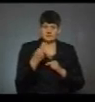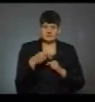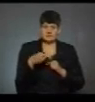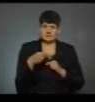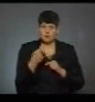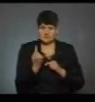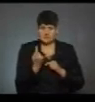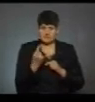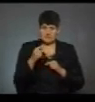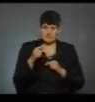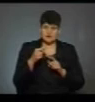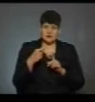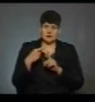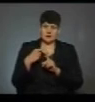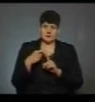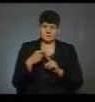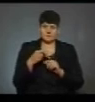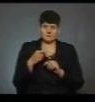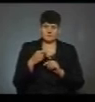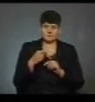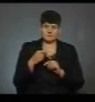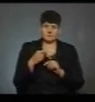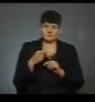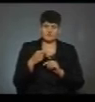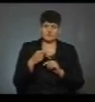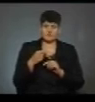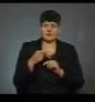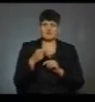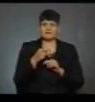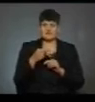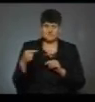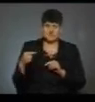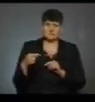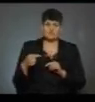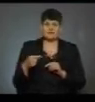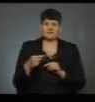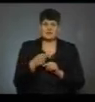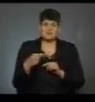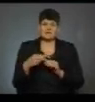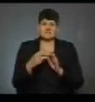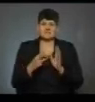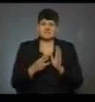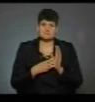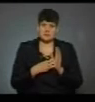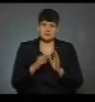21, по-моєму, і плюс віднімаємо від 18 градусів всередині квартири. Є певна формула. А тобто,